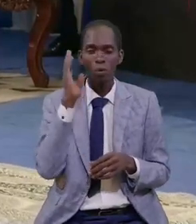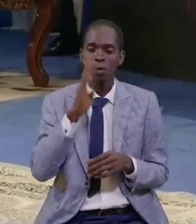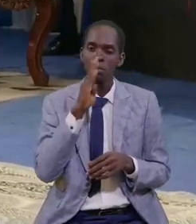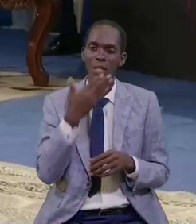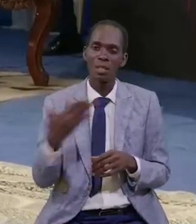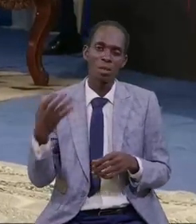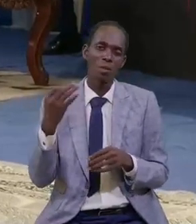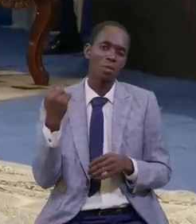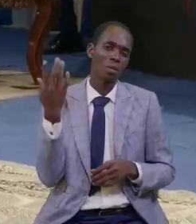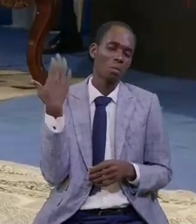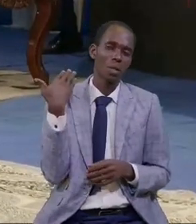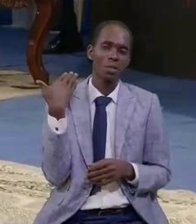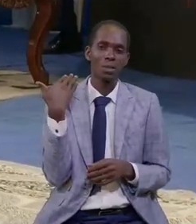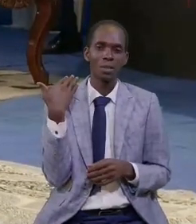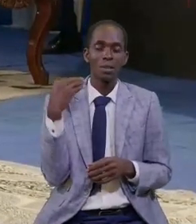passé